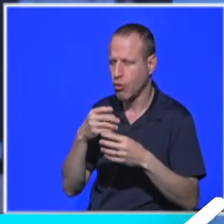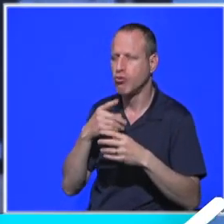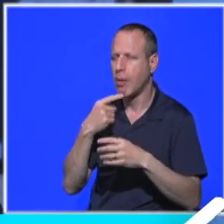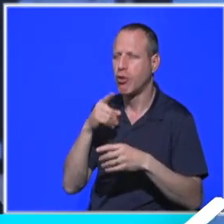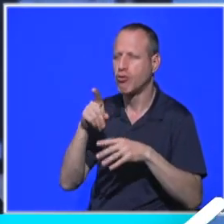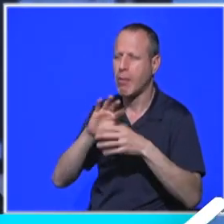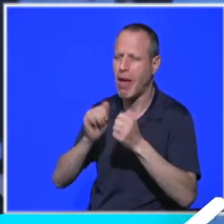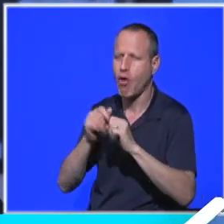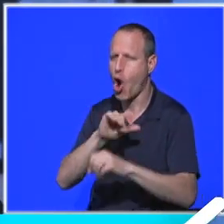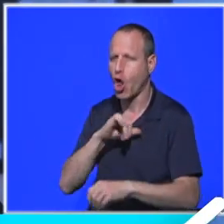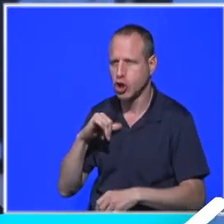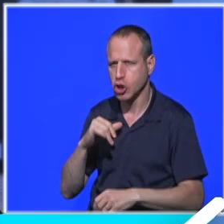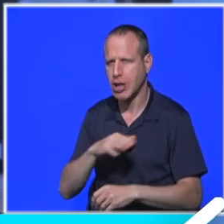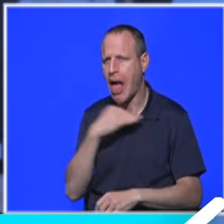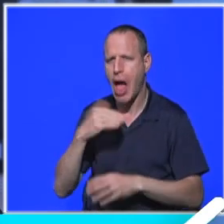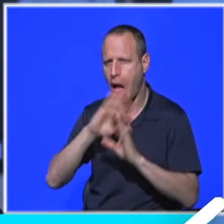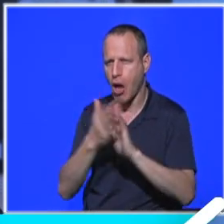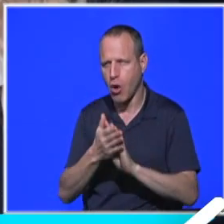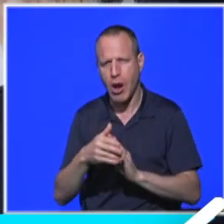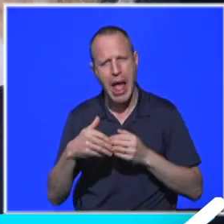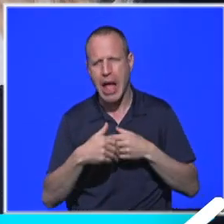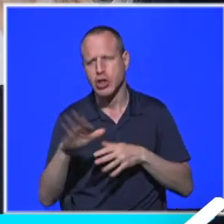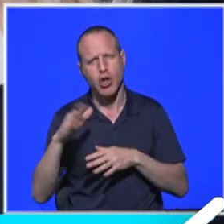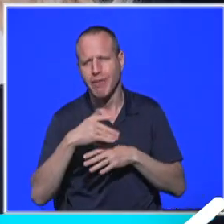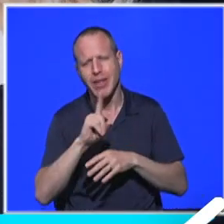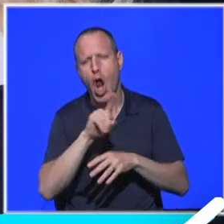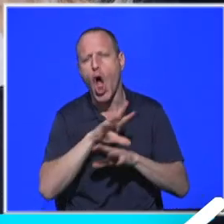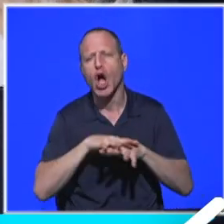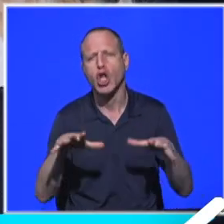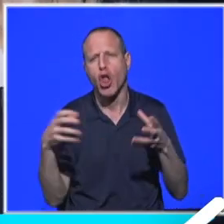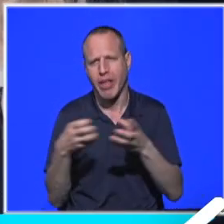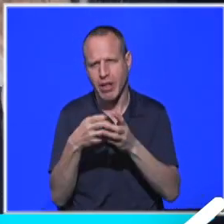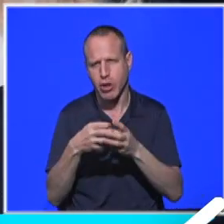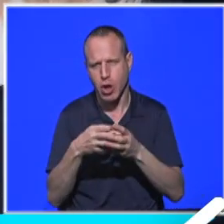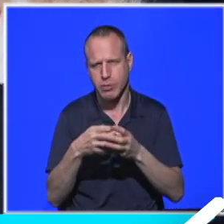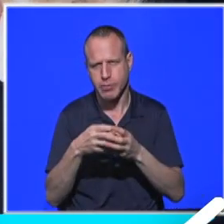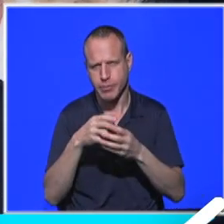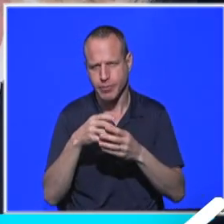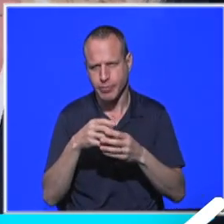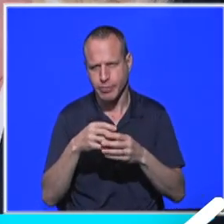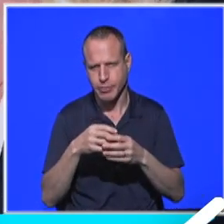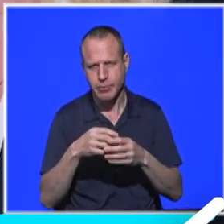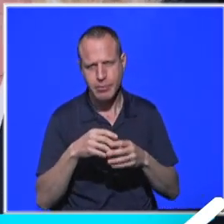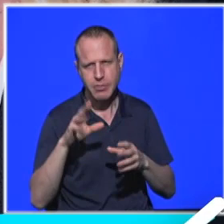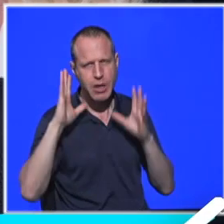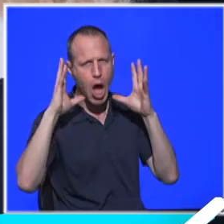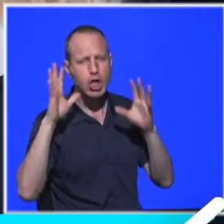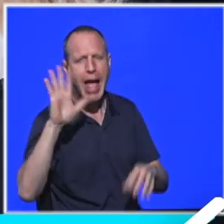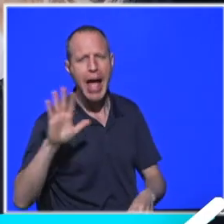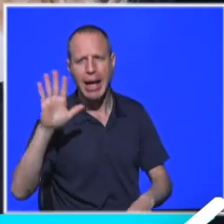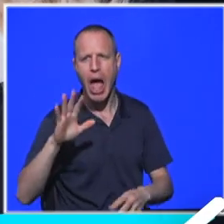עזוב, הרשתות החברתיות, עזוב, זה לא הרשתות החברתיות, הרשתות הם עוד סוג של מדיה.